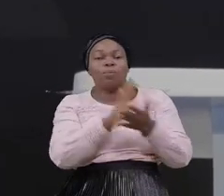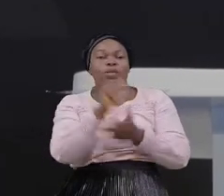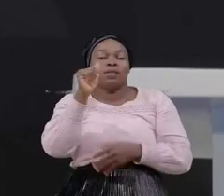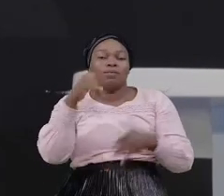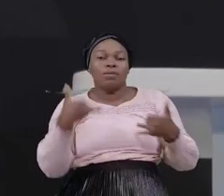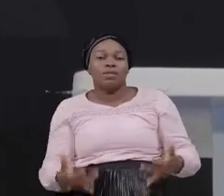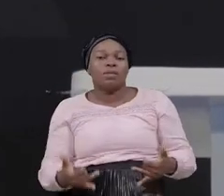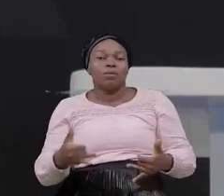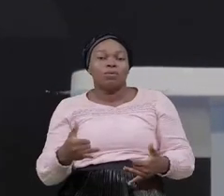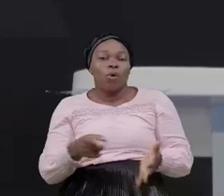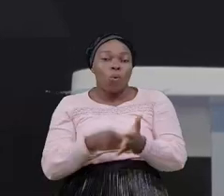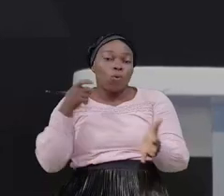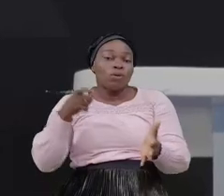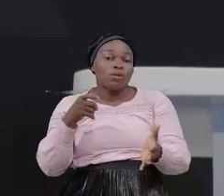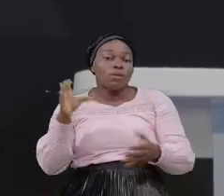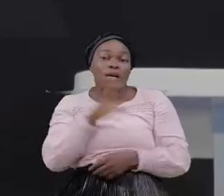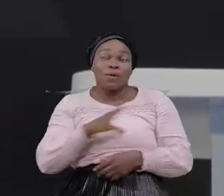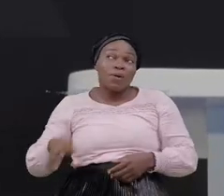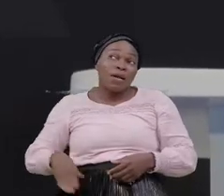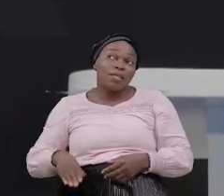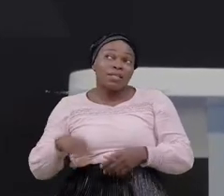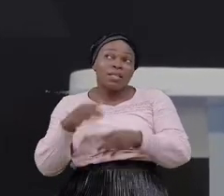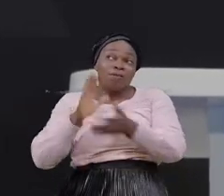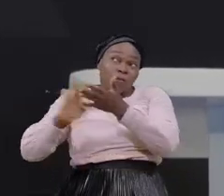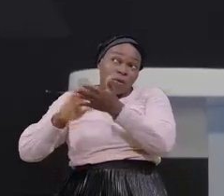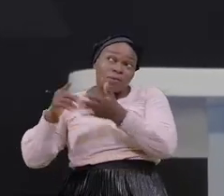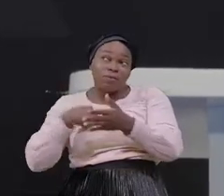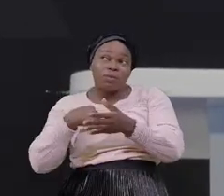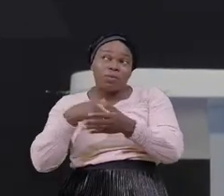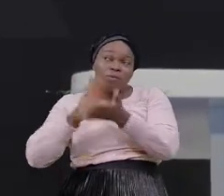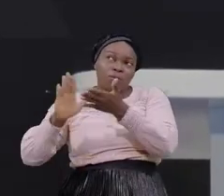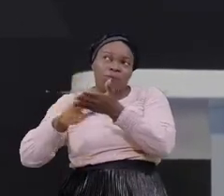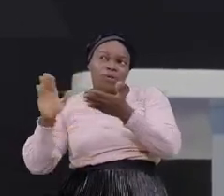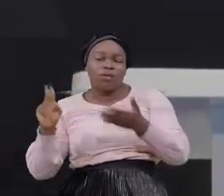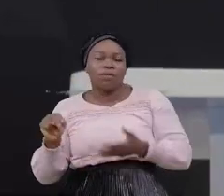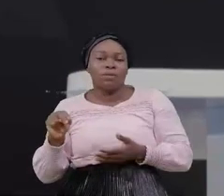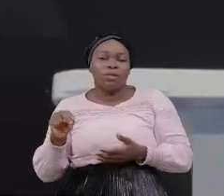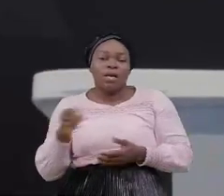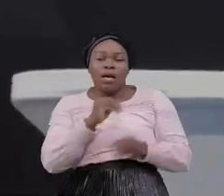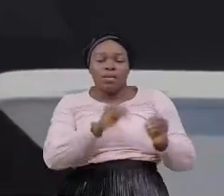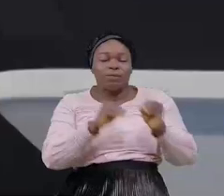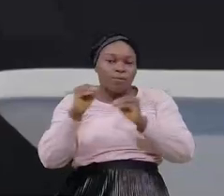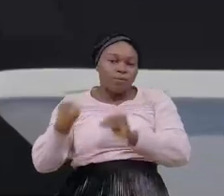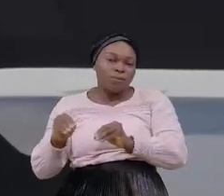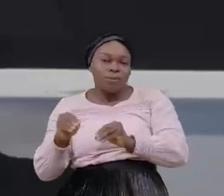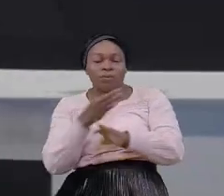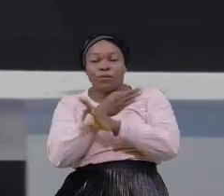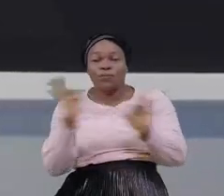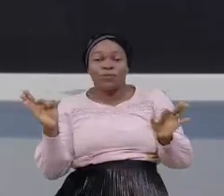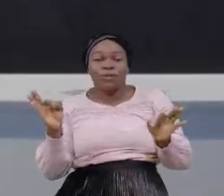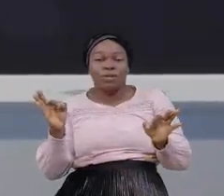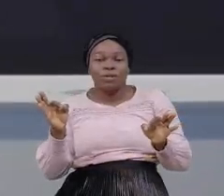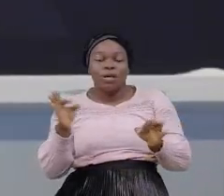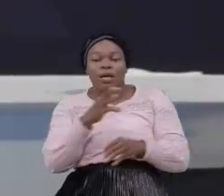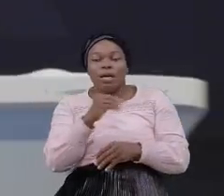vous croyez. Dès que Christ me pardonne, je suis pardonné, je suis sauvé, je suis affranchi. Il est à côté de vous là-bas,